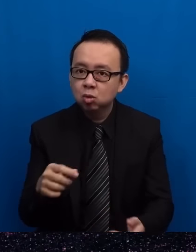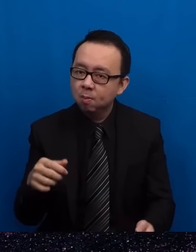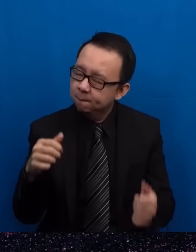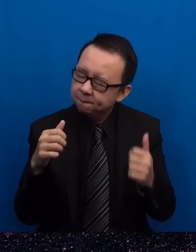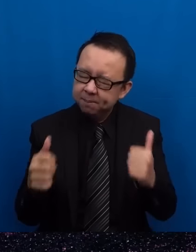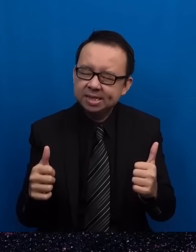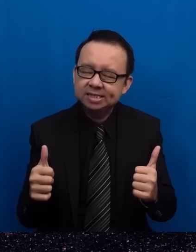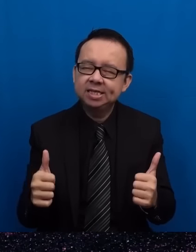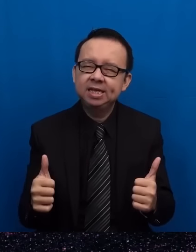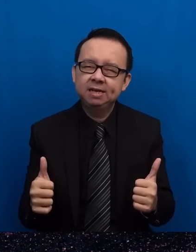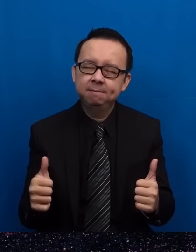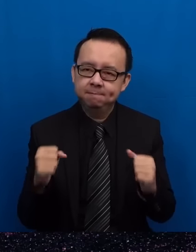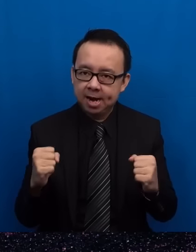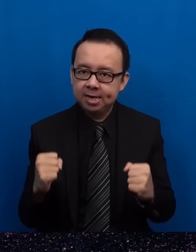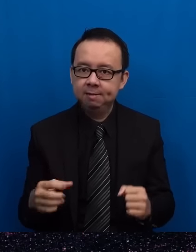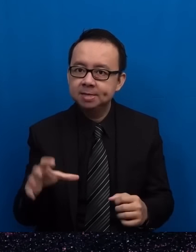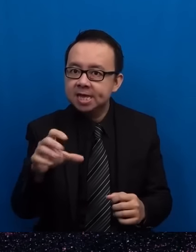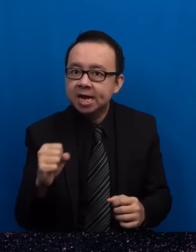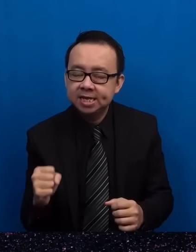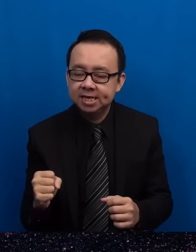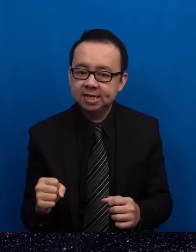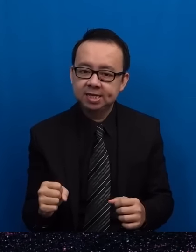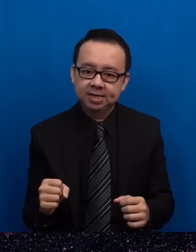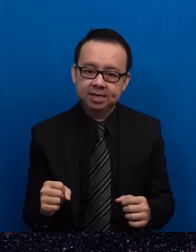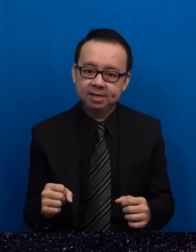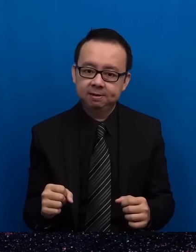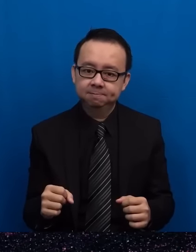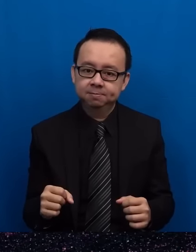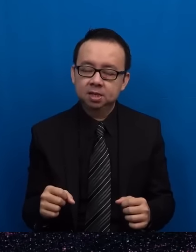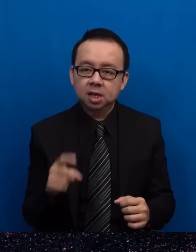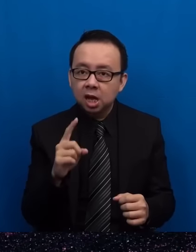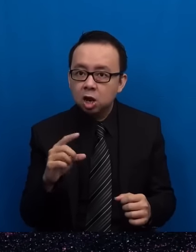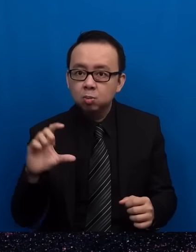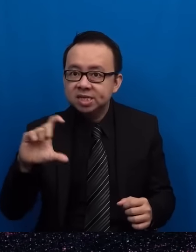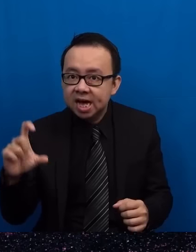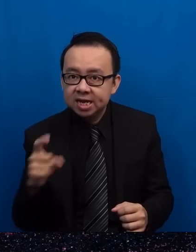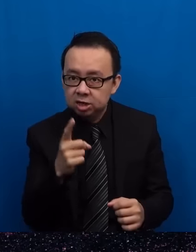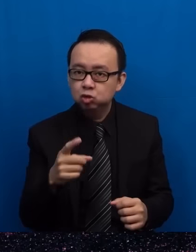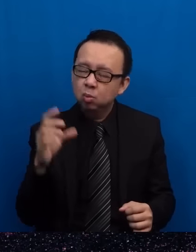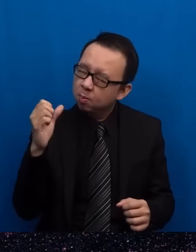Orang yang berani mencari, apalagi kalau penasaran dan putus asa, berani mengetok pintu rumah.